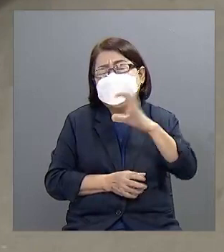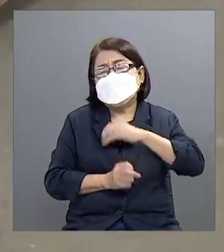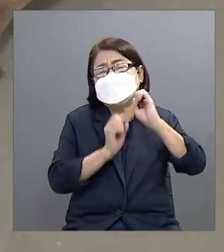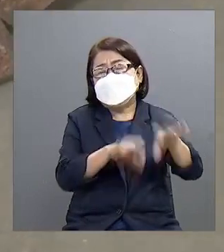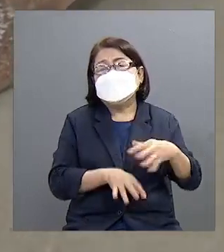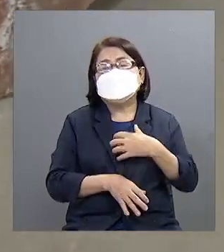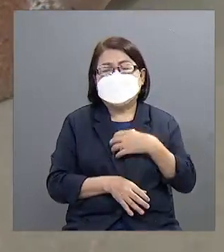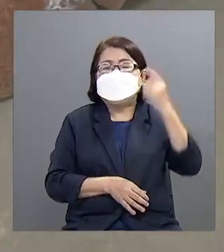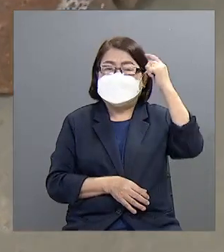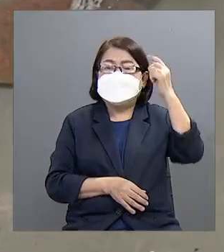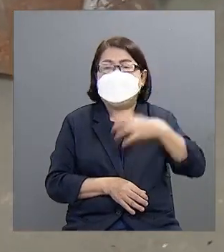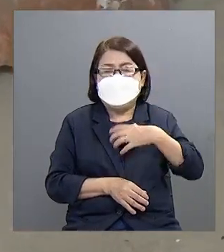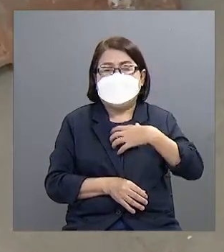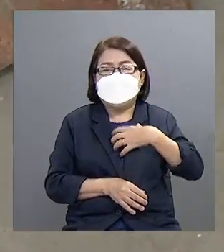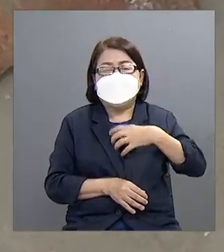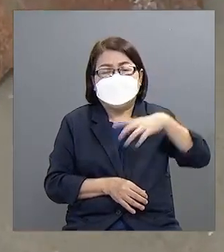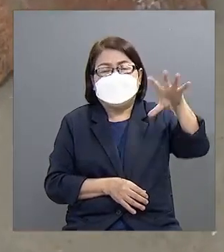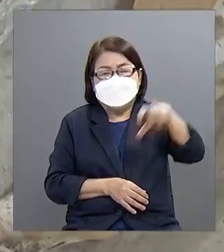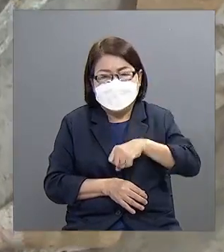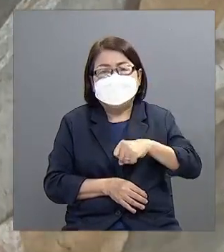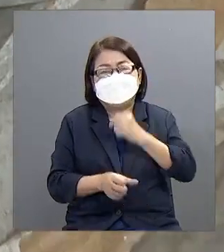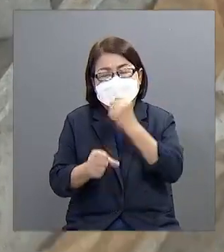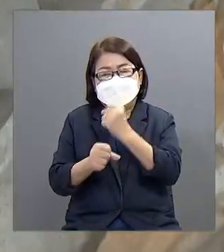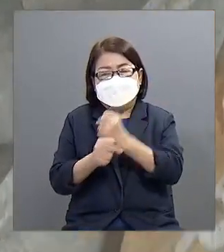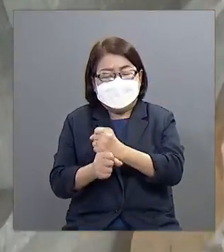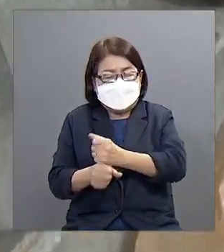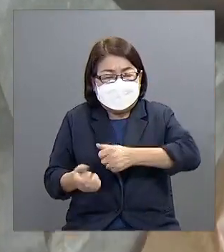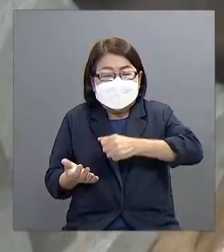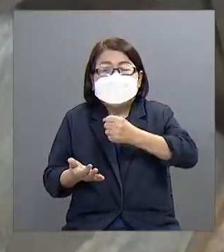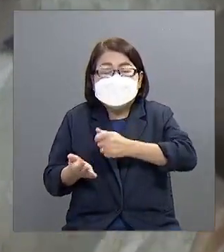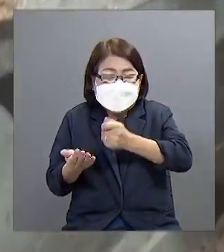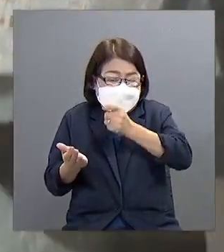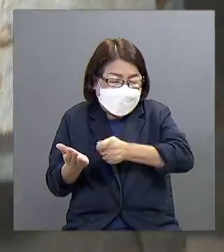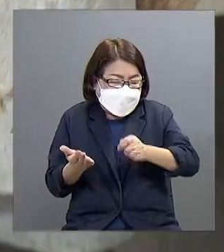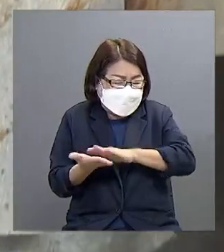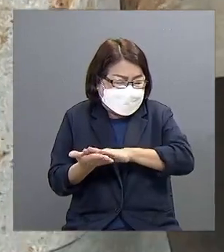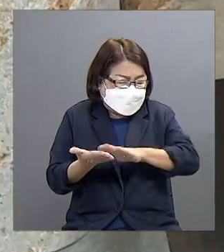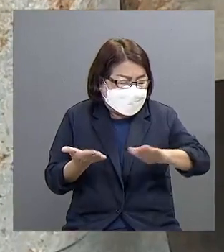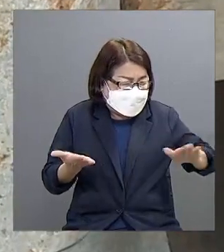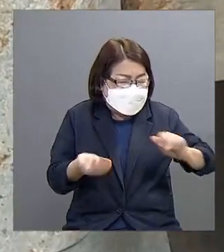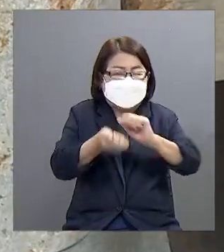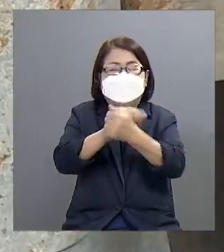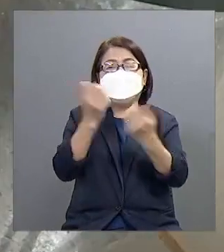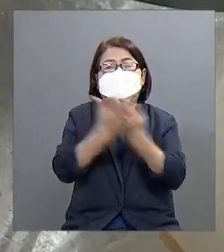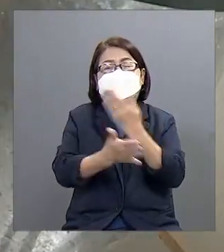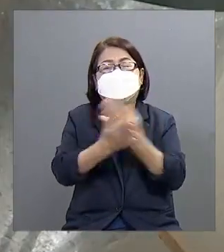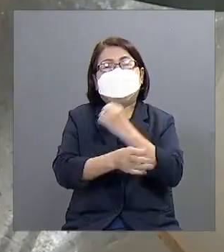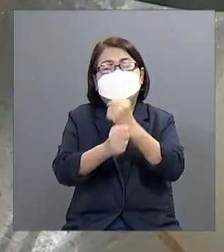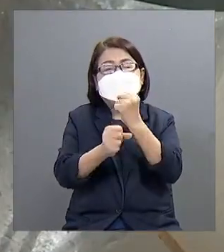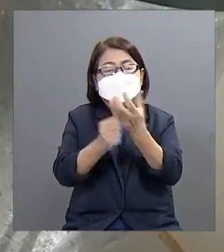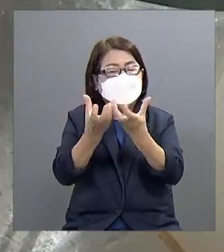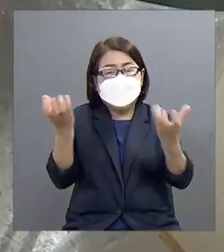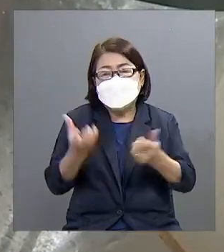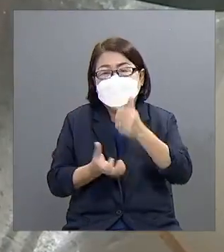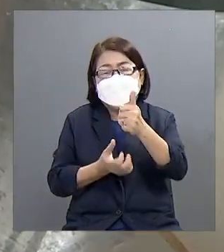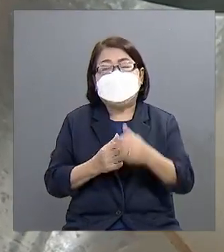ามาสร้างคุณค่าให้กับเขาใหม่ครับเพื่อให้เขาเกิดประโยชน์สูงสุดอีกอย่างก็คือตัวสังกะสี